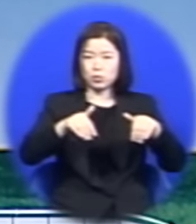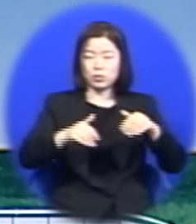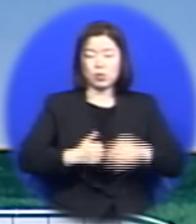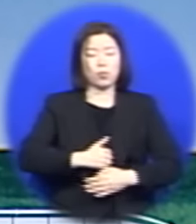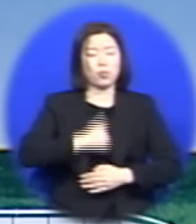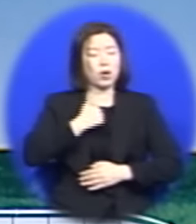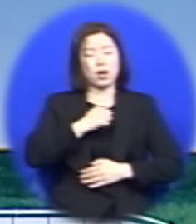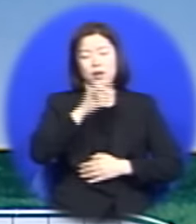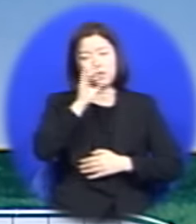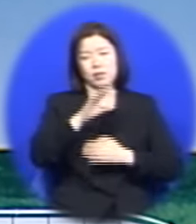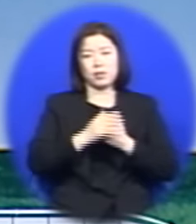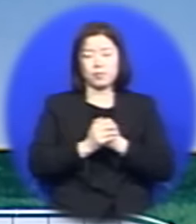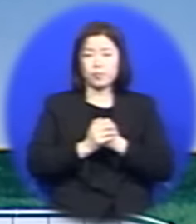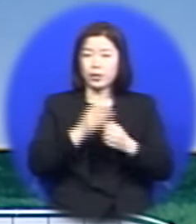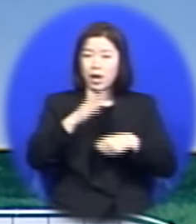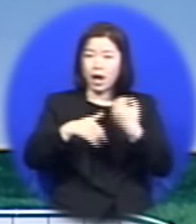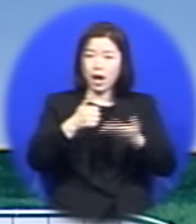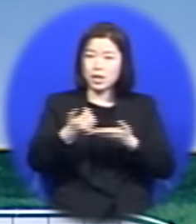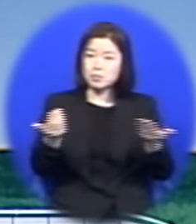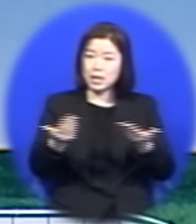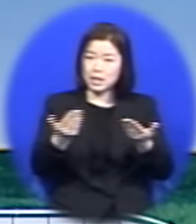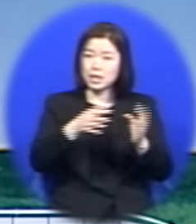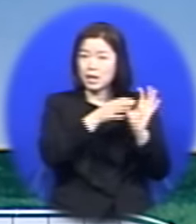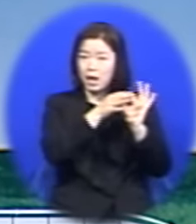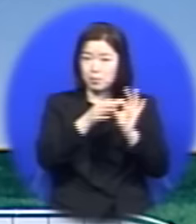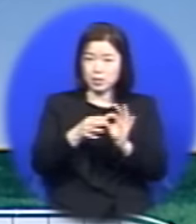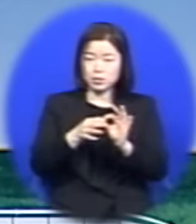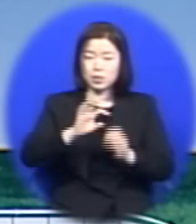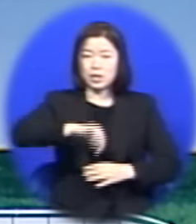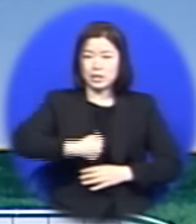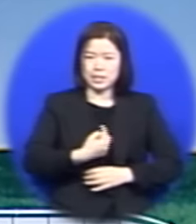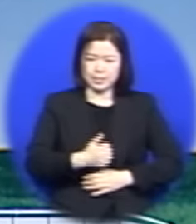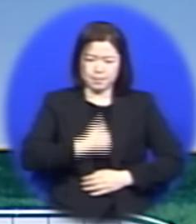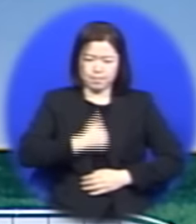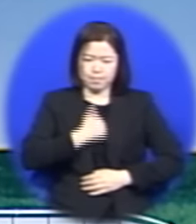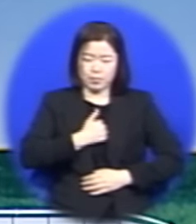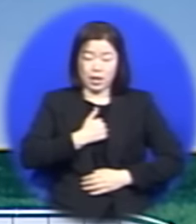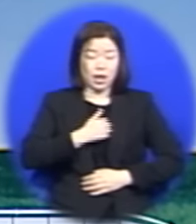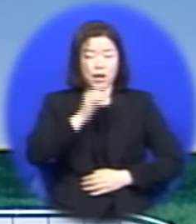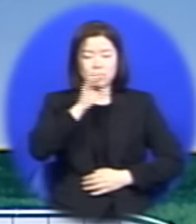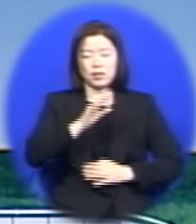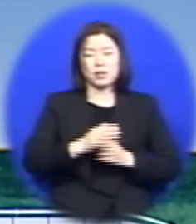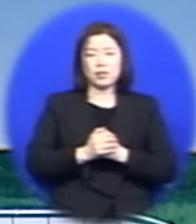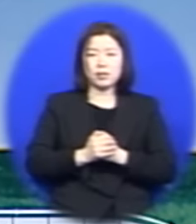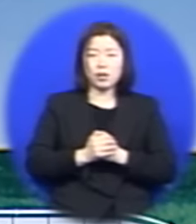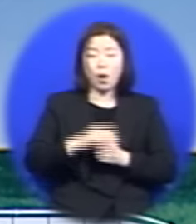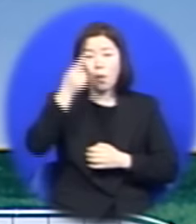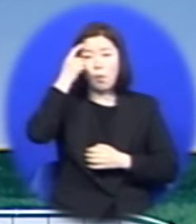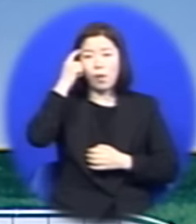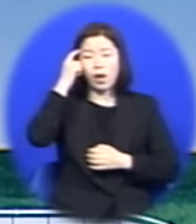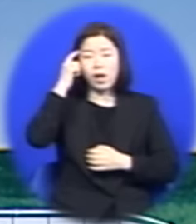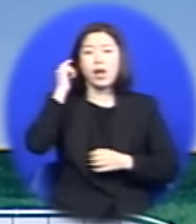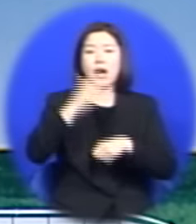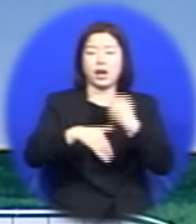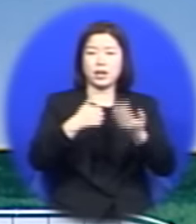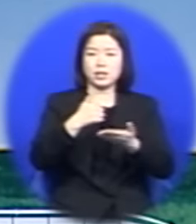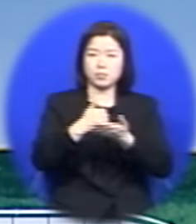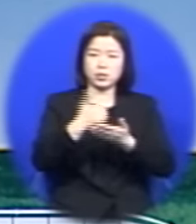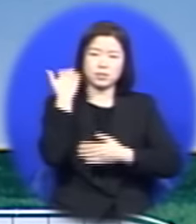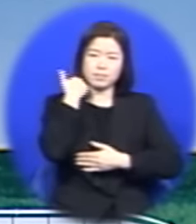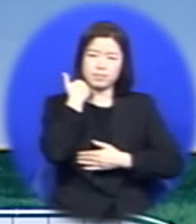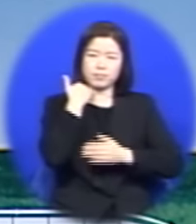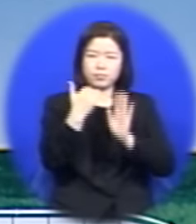안 되는 거예요. 하나님의 일을 하면서 자기 혈기 내면 안 되는 거예요. 왜? 하나님을 가리니까.